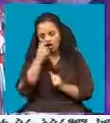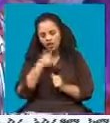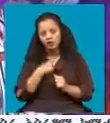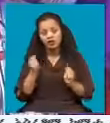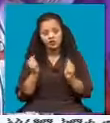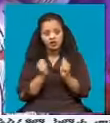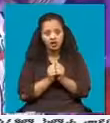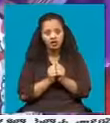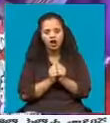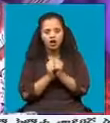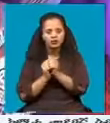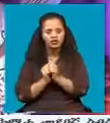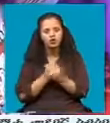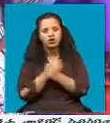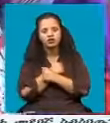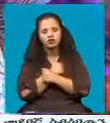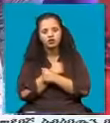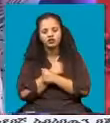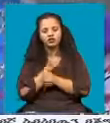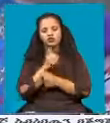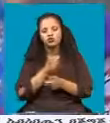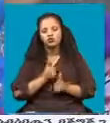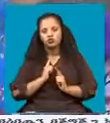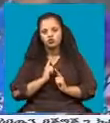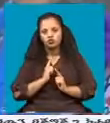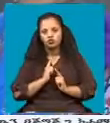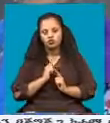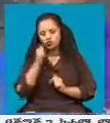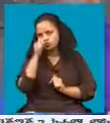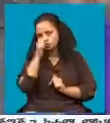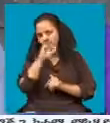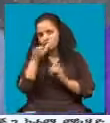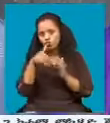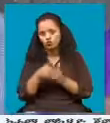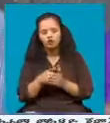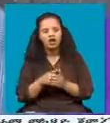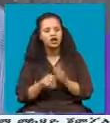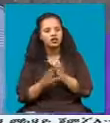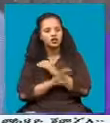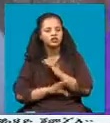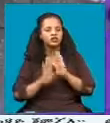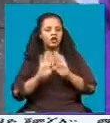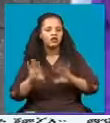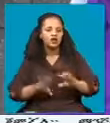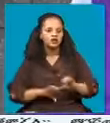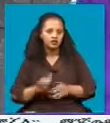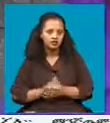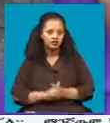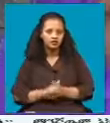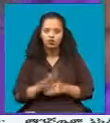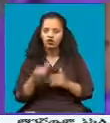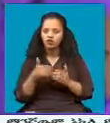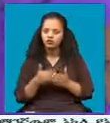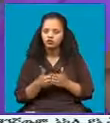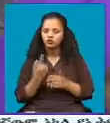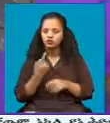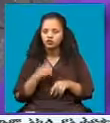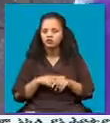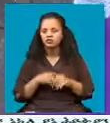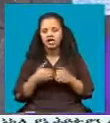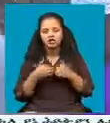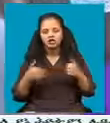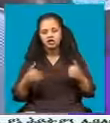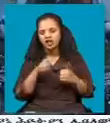ጋርም ተሳስበን ተዋደን ተፋቅረን ነው የምንኖረው። ሞላ ኢትዮጵያ አገራችንን ሰላም አላህ ያድርግልን። ሁለዚህም